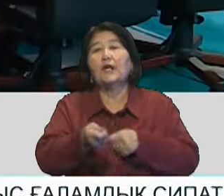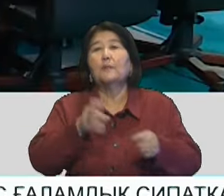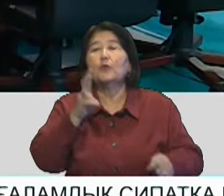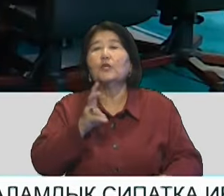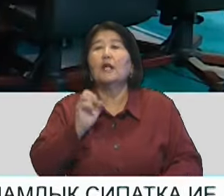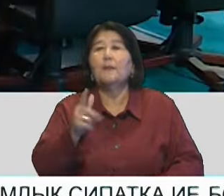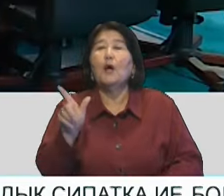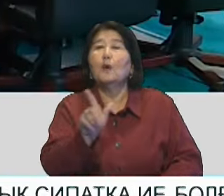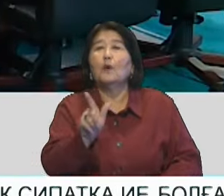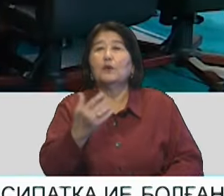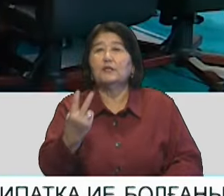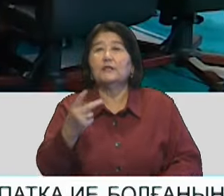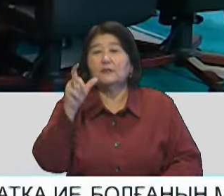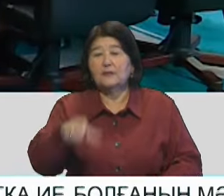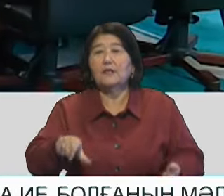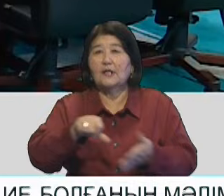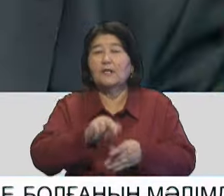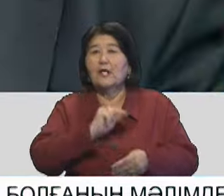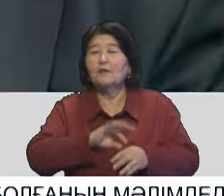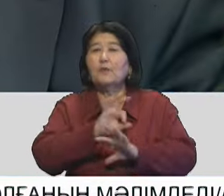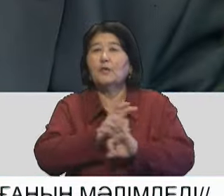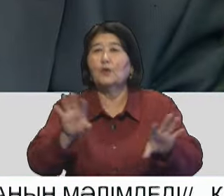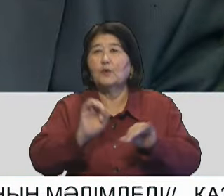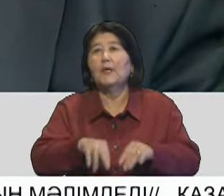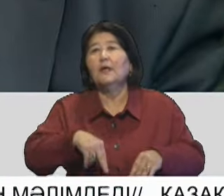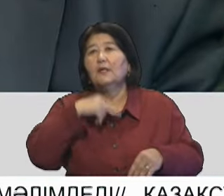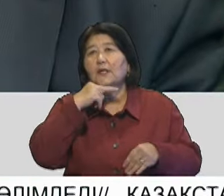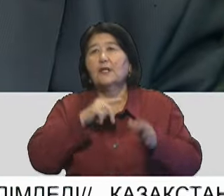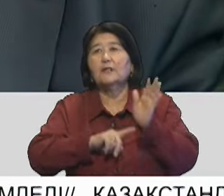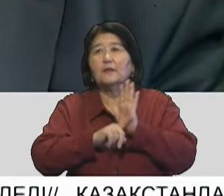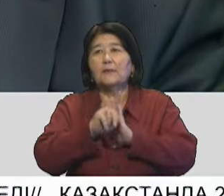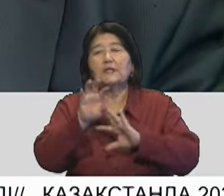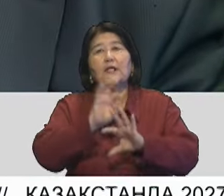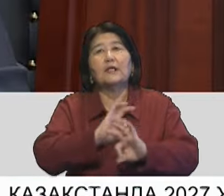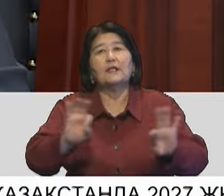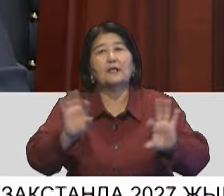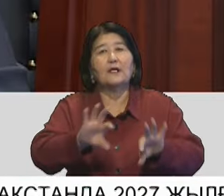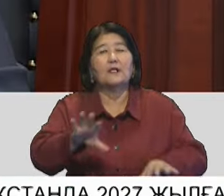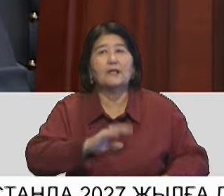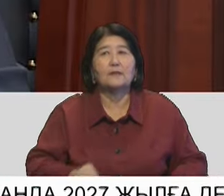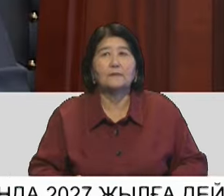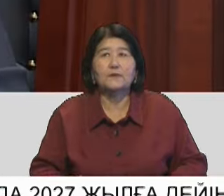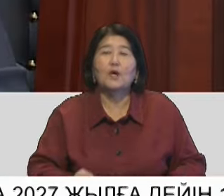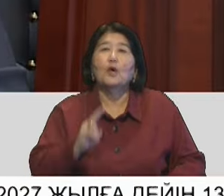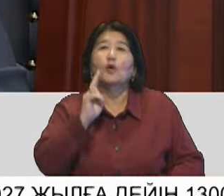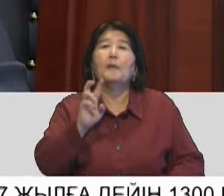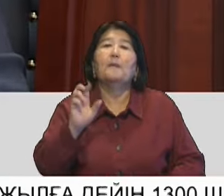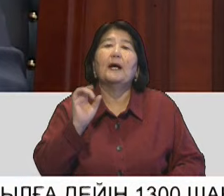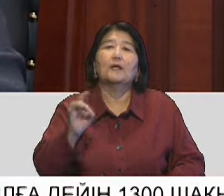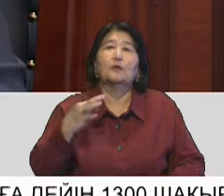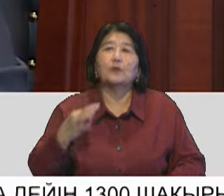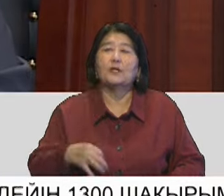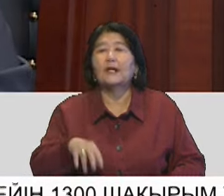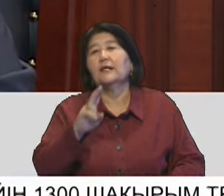Нәлібаев қос мерейтой иесінің атқарған еңбегіне тоқталып, игілікті бастамаларды тілге тиек етті. Құрманбек Бәкірұлы мен